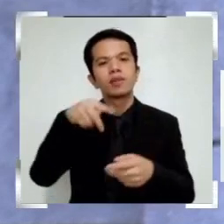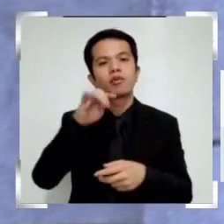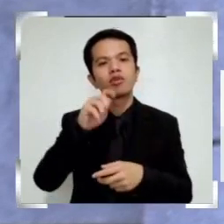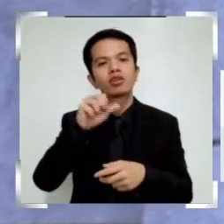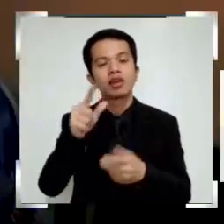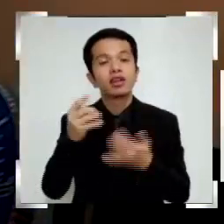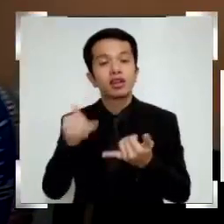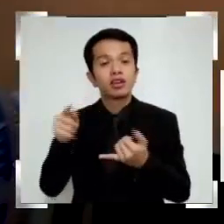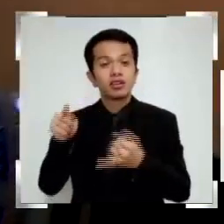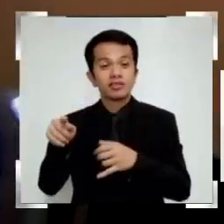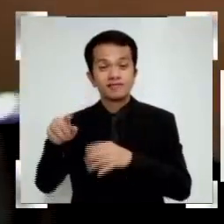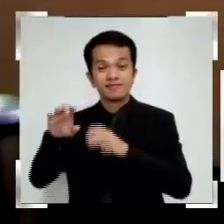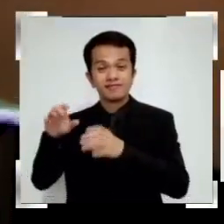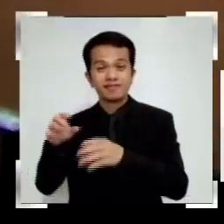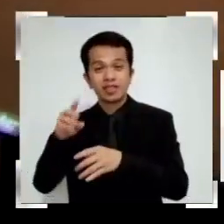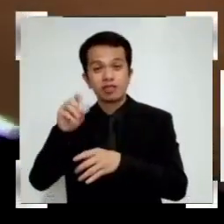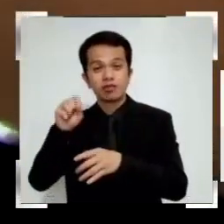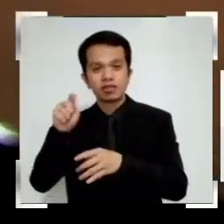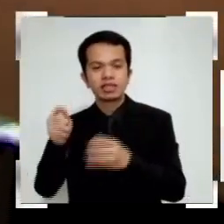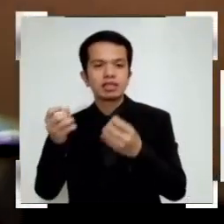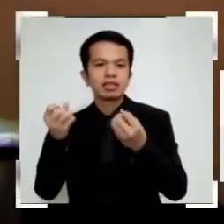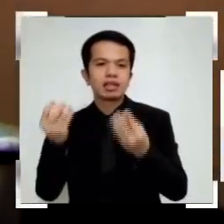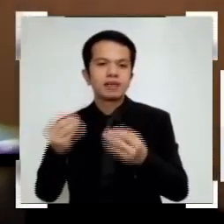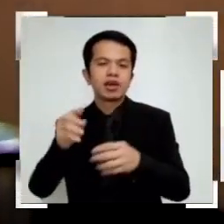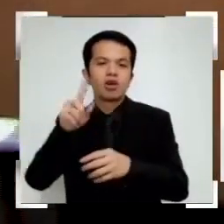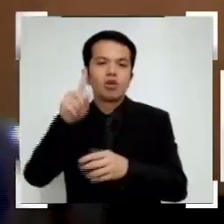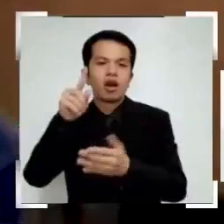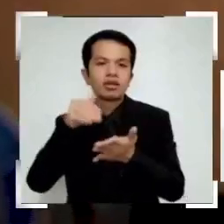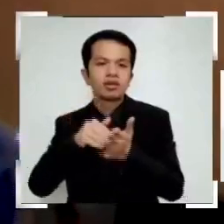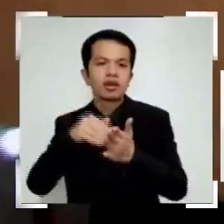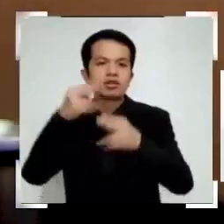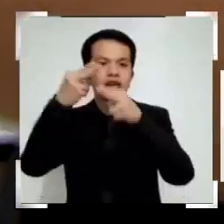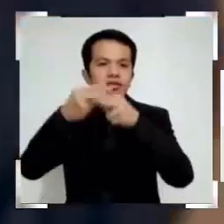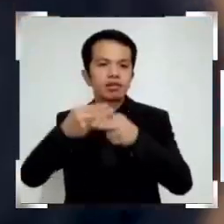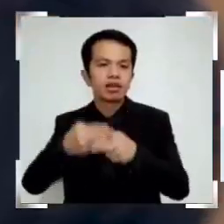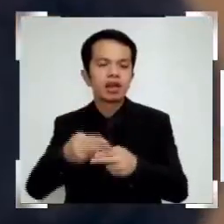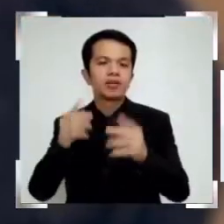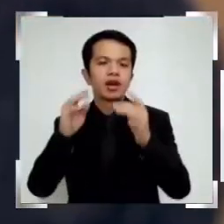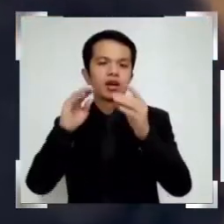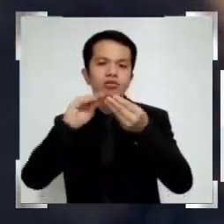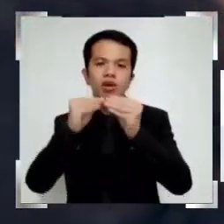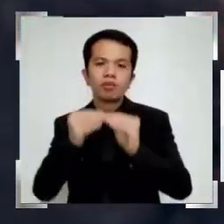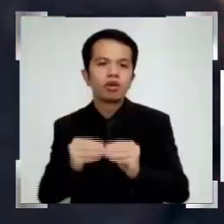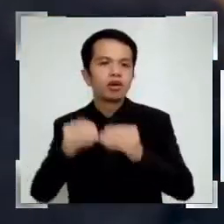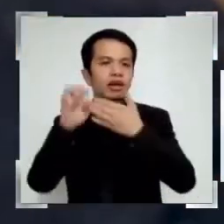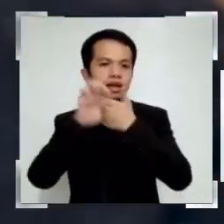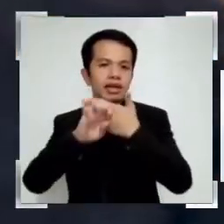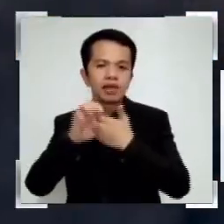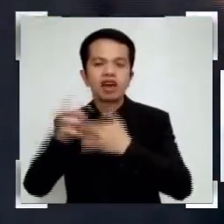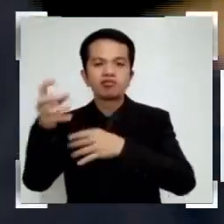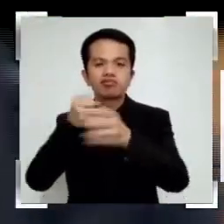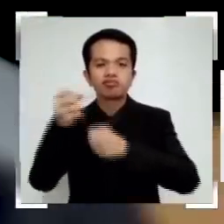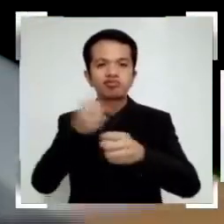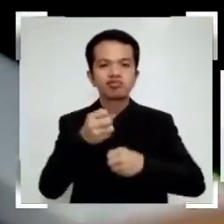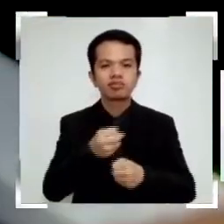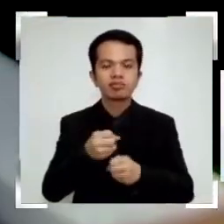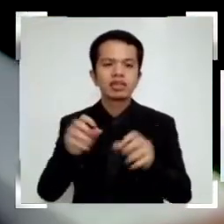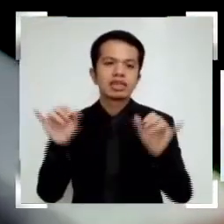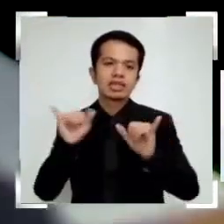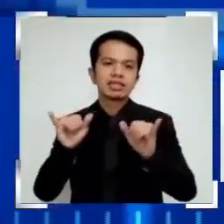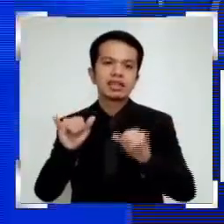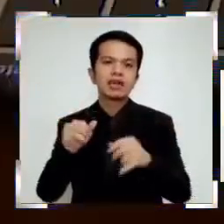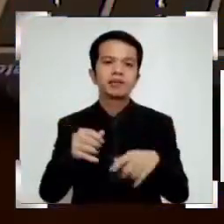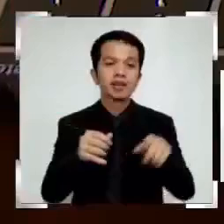10,000 pangalan ng mga eksperto at kanilang mga contact tulad ng email ang nakuha. Tila pareho raw ang mga nang-hack sa DOST at